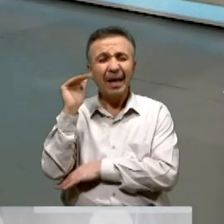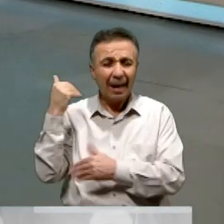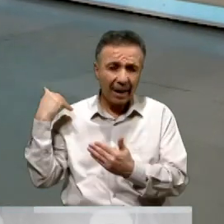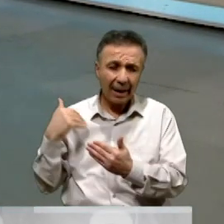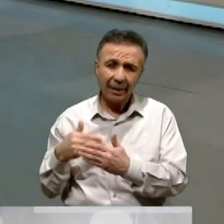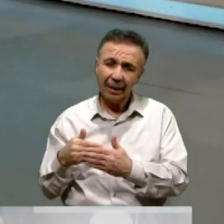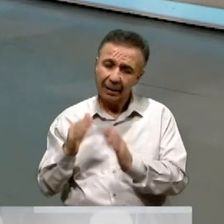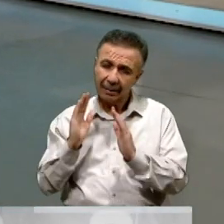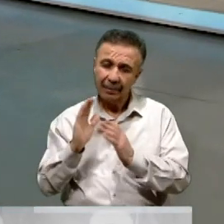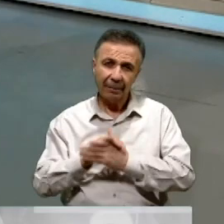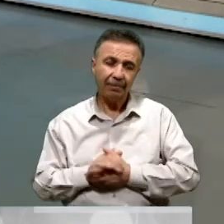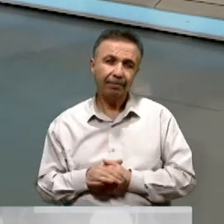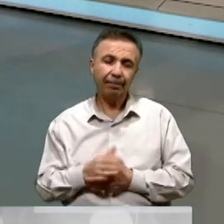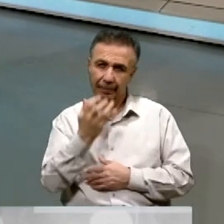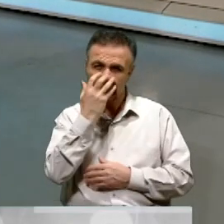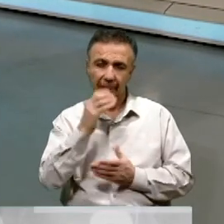kadar.